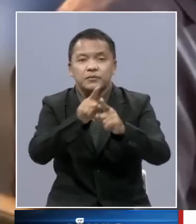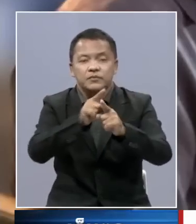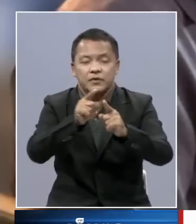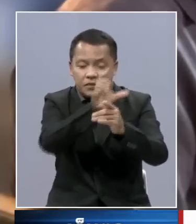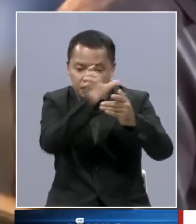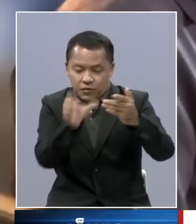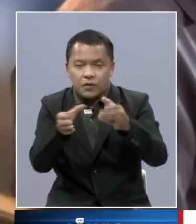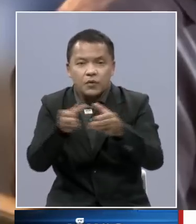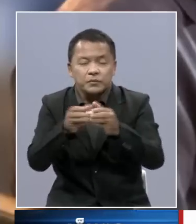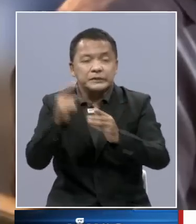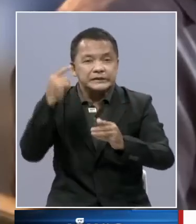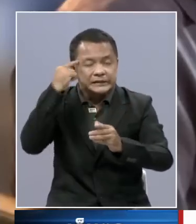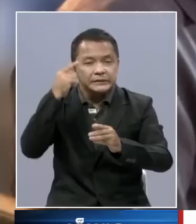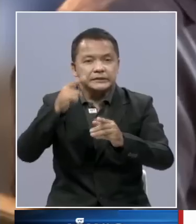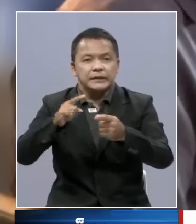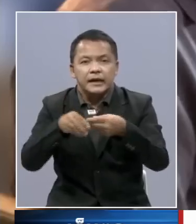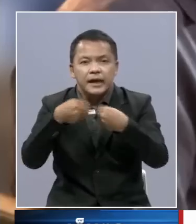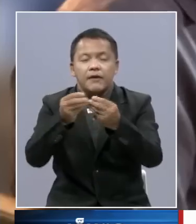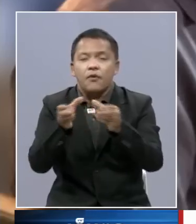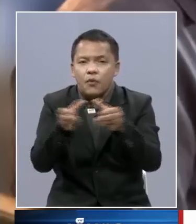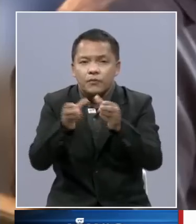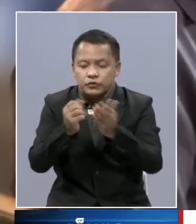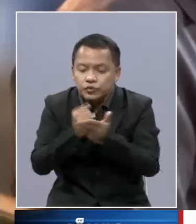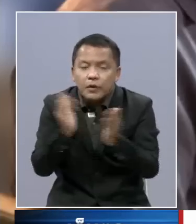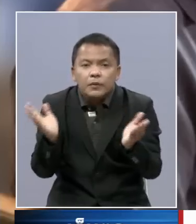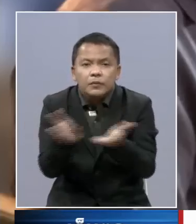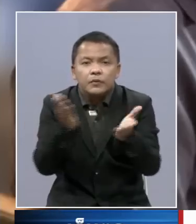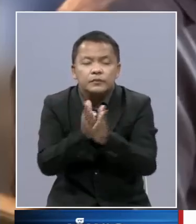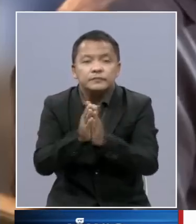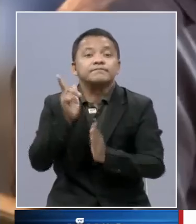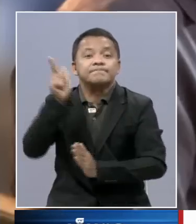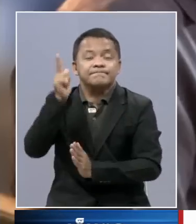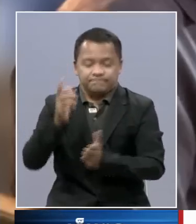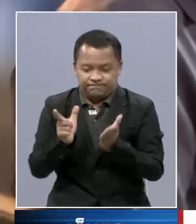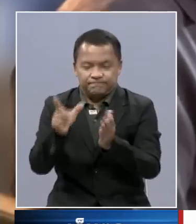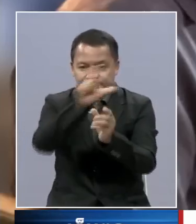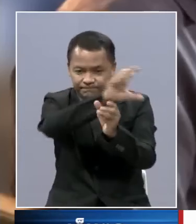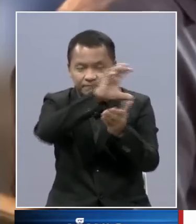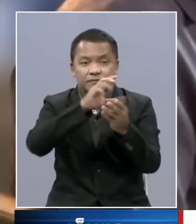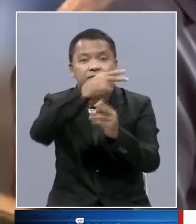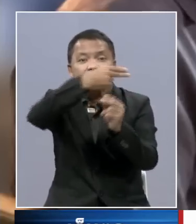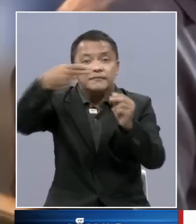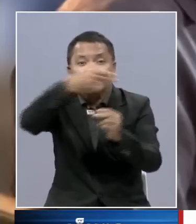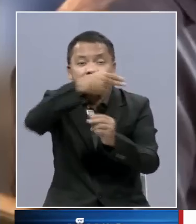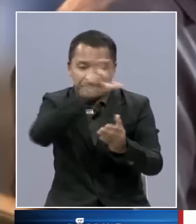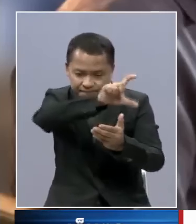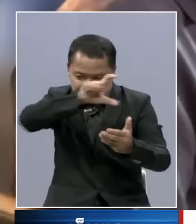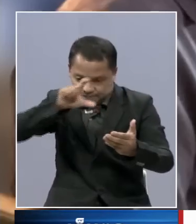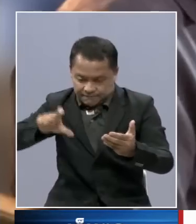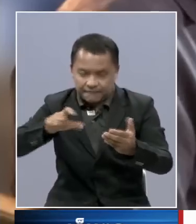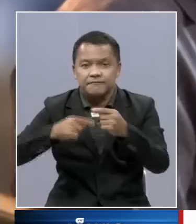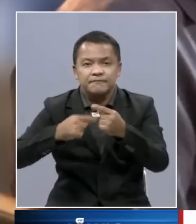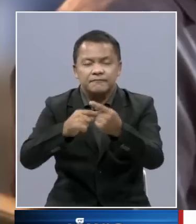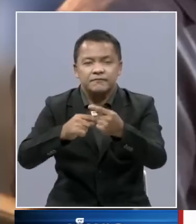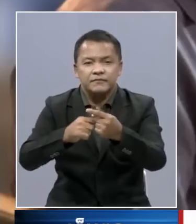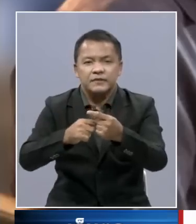นำแคร์คิดเคลื่อนไถ่ด้วยซึ่งเป็นฝ่ายที่สนับสนุนคุณทักษิณอยู่แล้วด้วยนะครับซึ่งข้อความของคุณดวงฤทธิ์เนี่ย